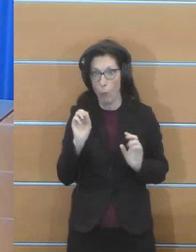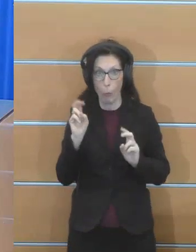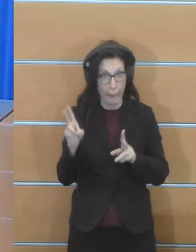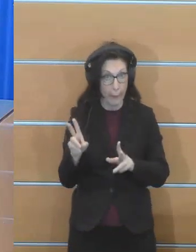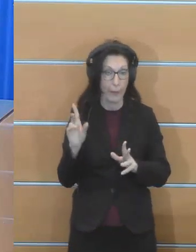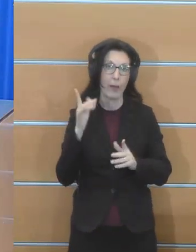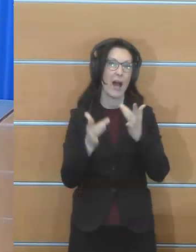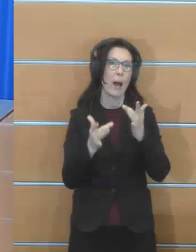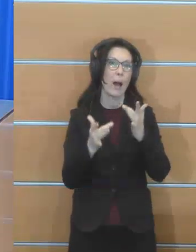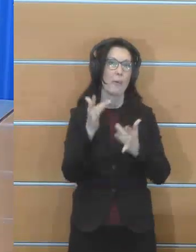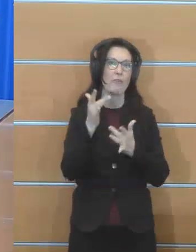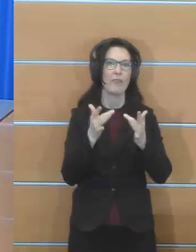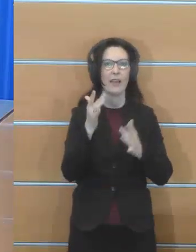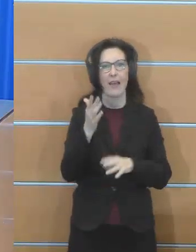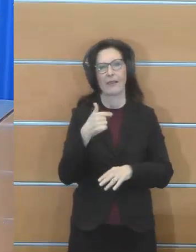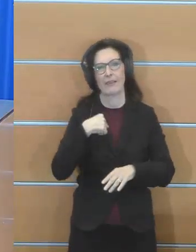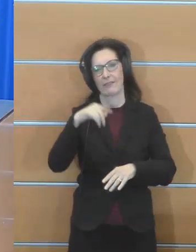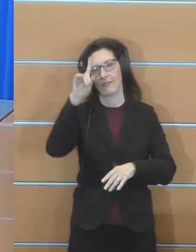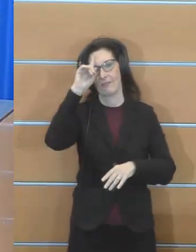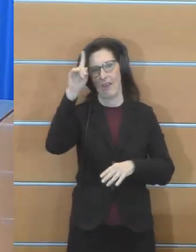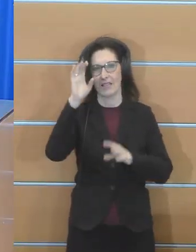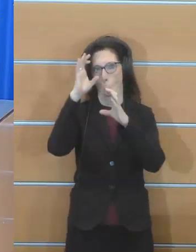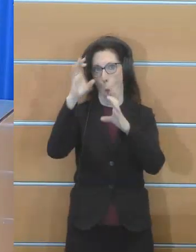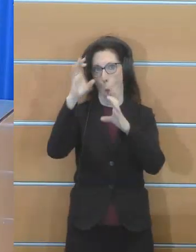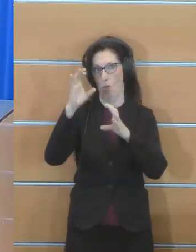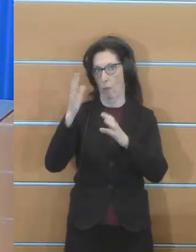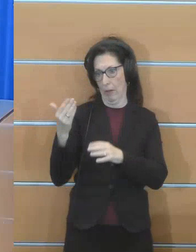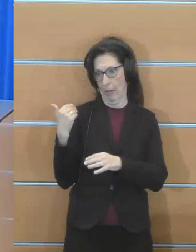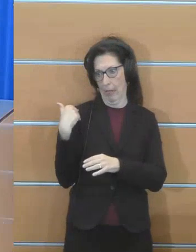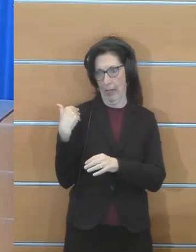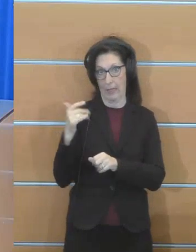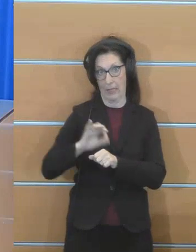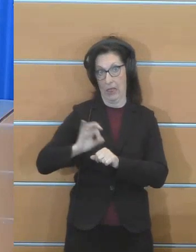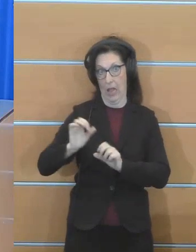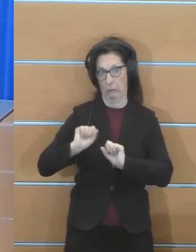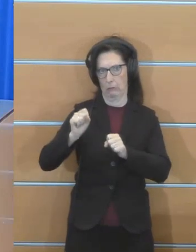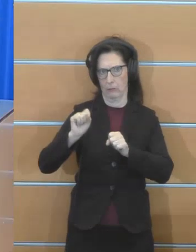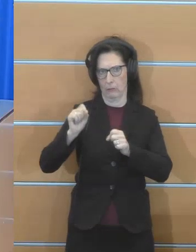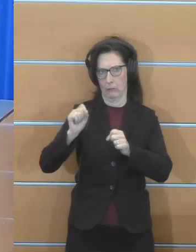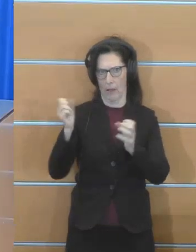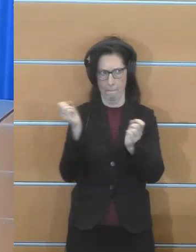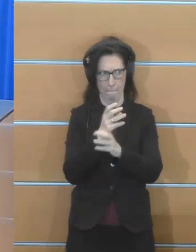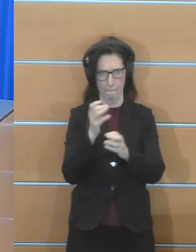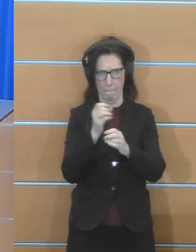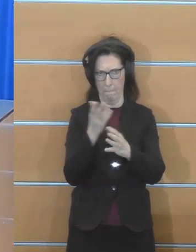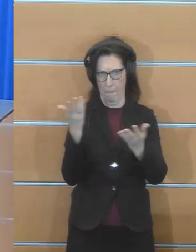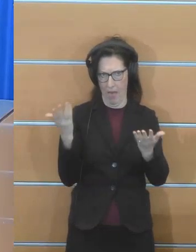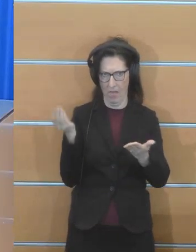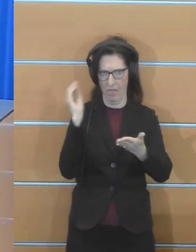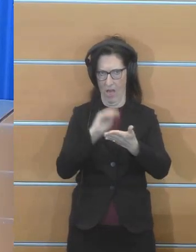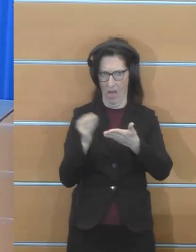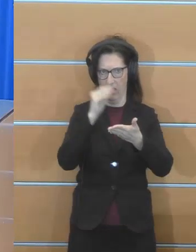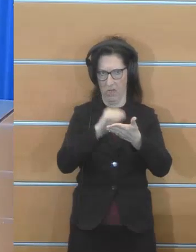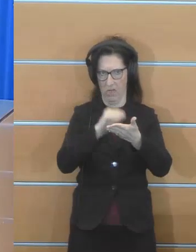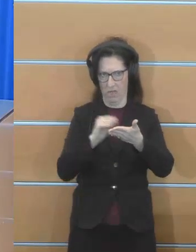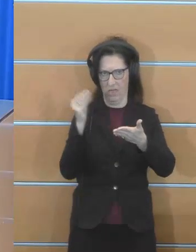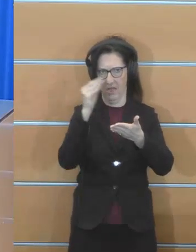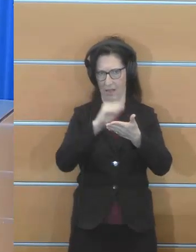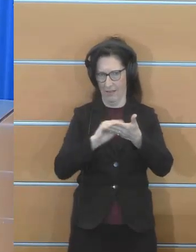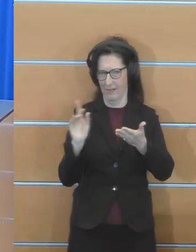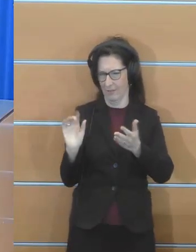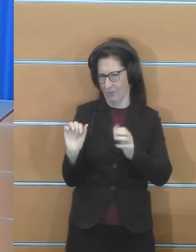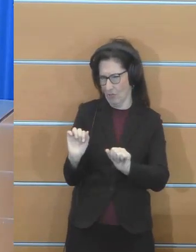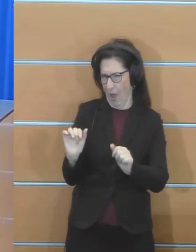wir kennen ja den Spin der jetzt vor der ÖVP in den letzten Tagen in den Medien platziert wurde vielleicht